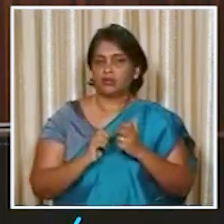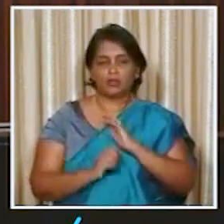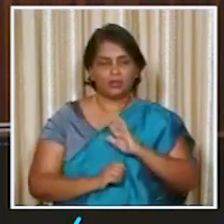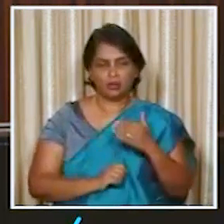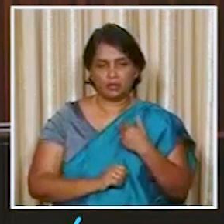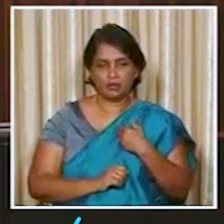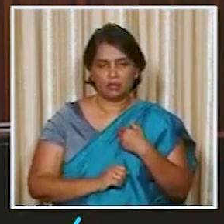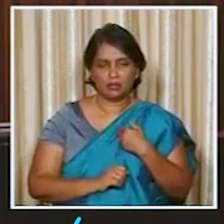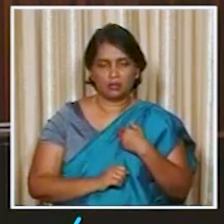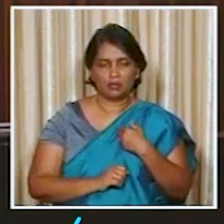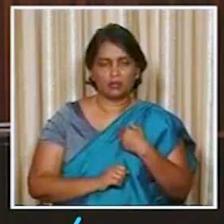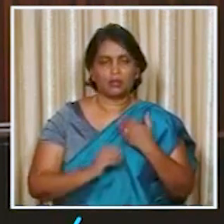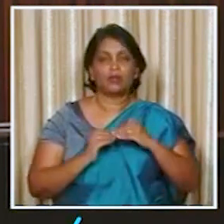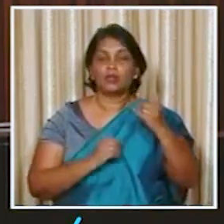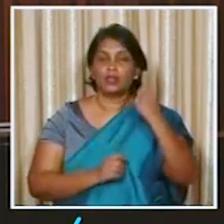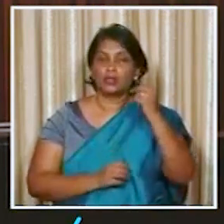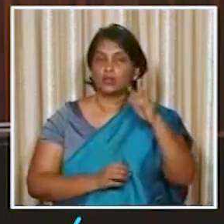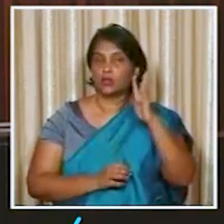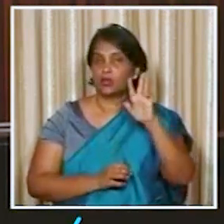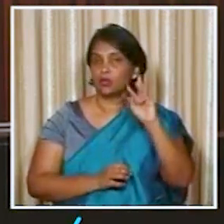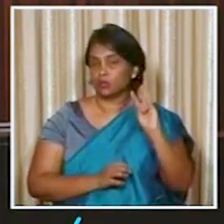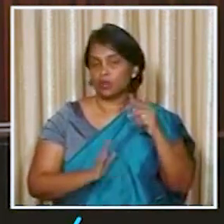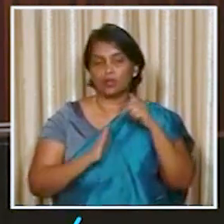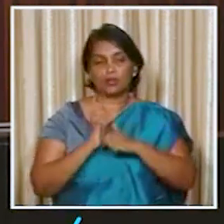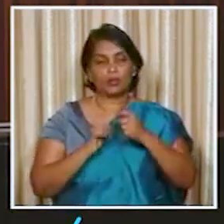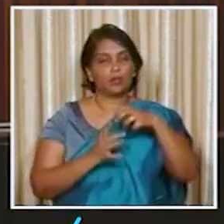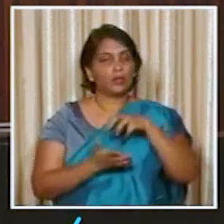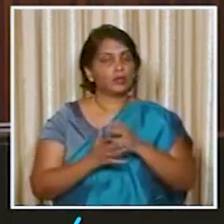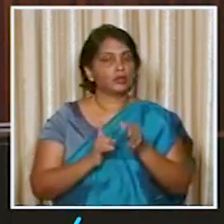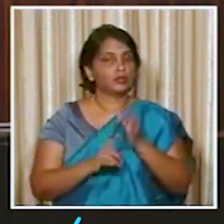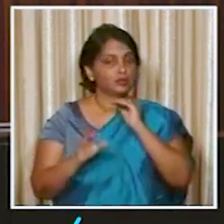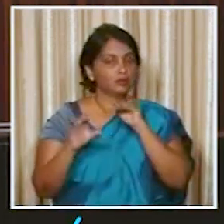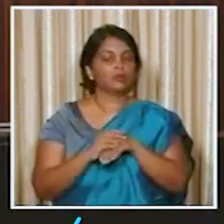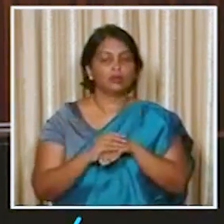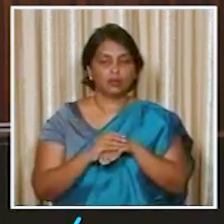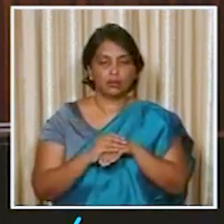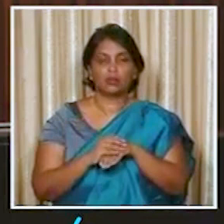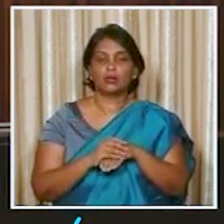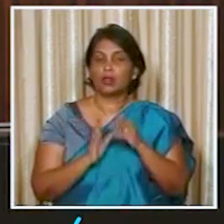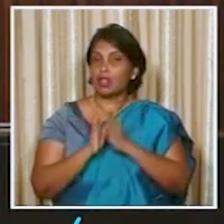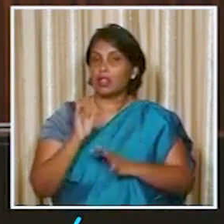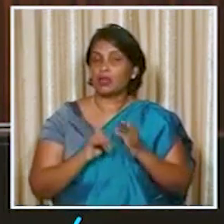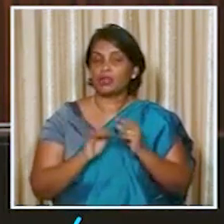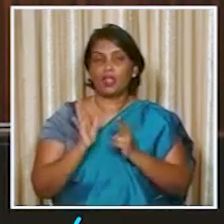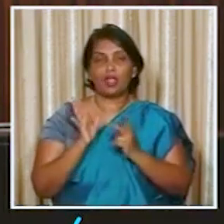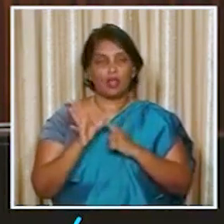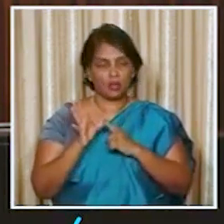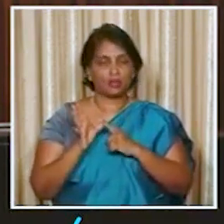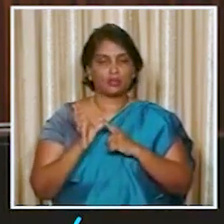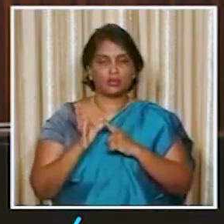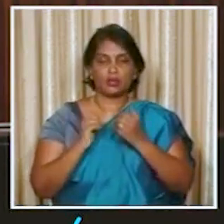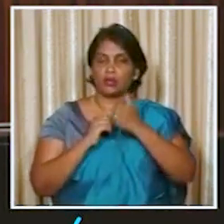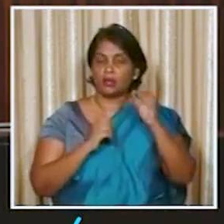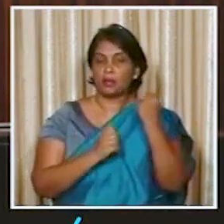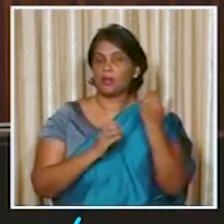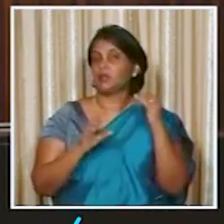නොවේ පසුව 1993 මා දකුණු පළාත් සභාවේ සභාපති දුරණී අවස්ථාවේ මහා ඇමති අමරසිංහ දුරංගොඩ ධූරයෙන් පහ කර